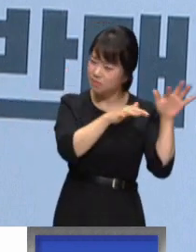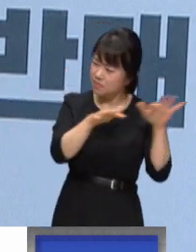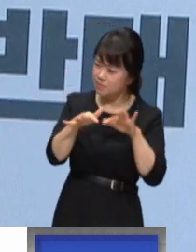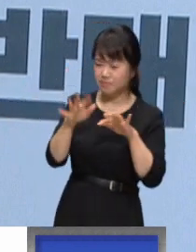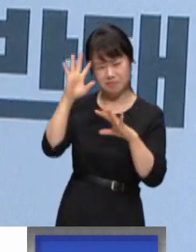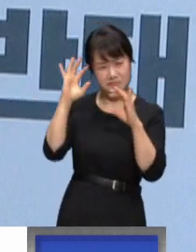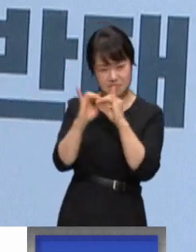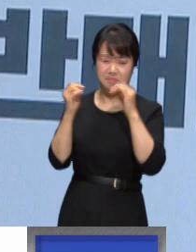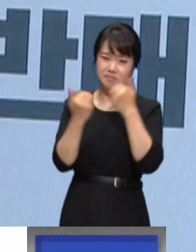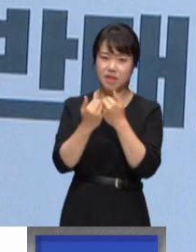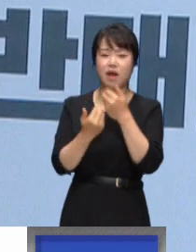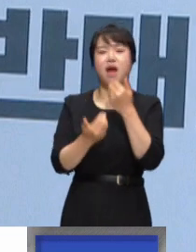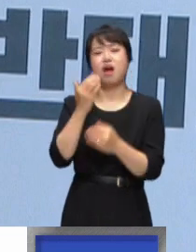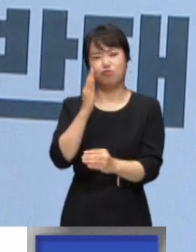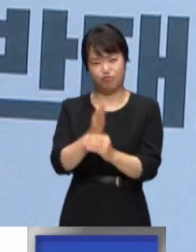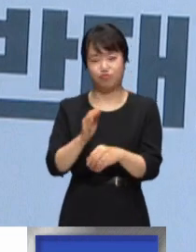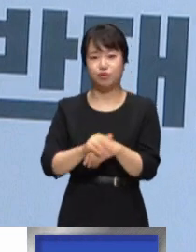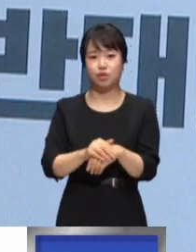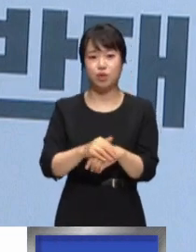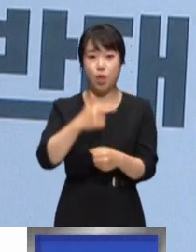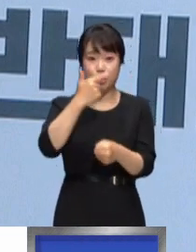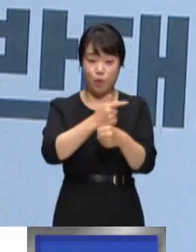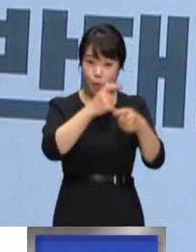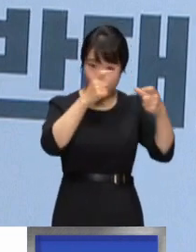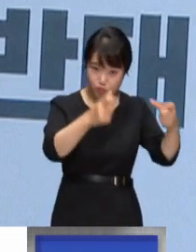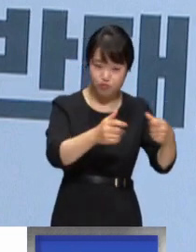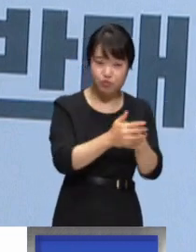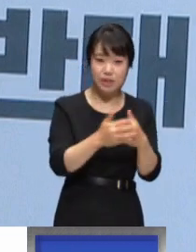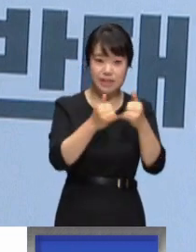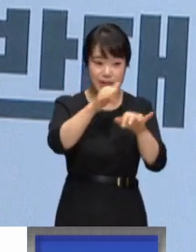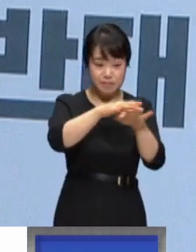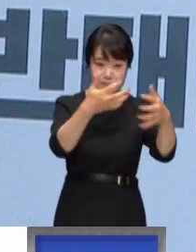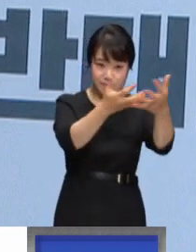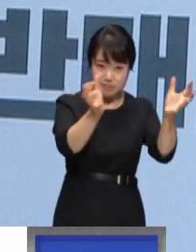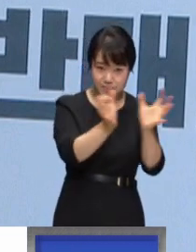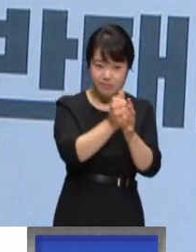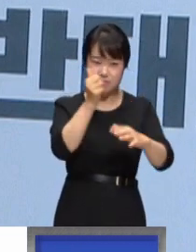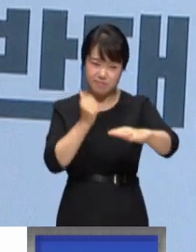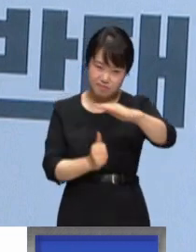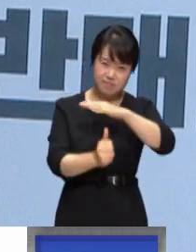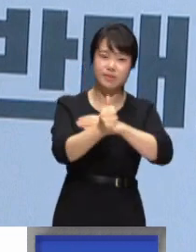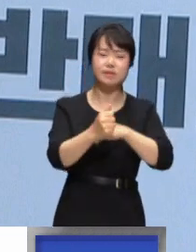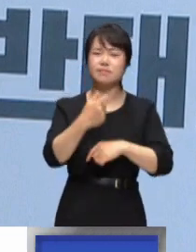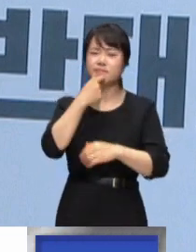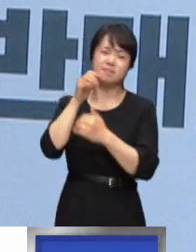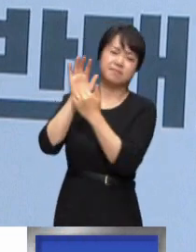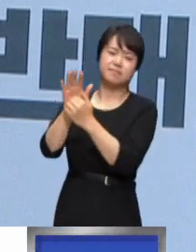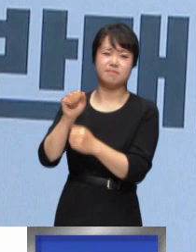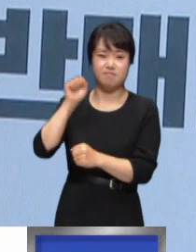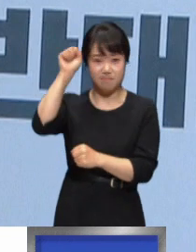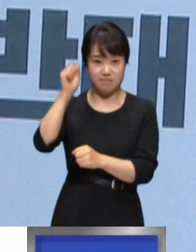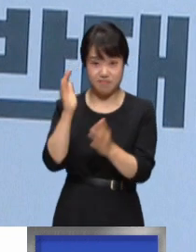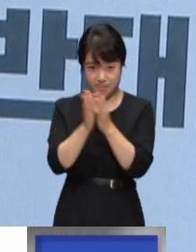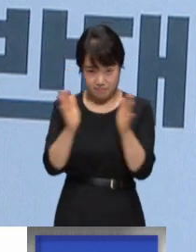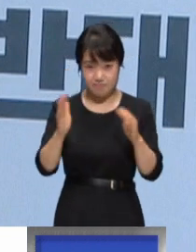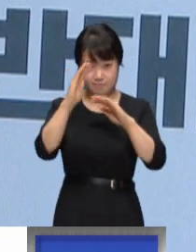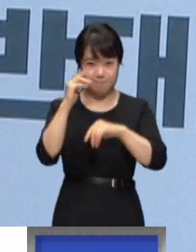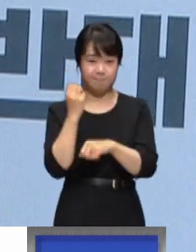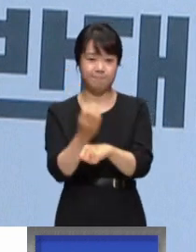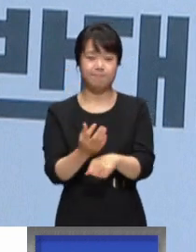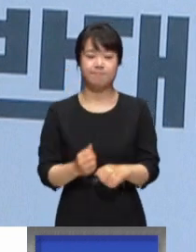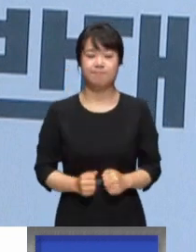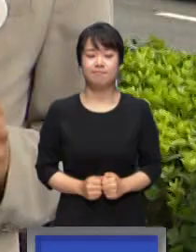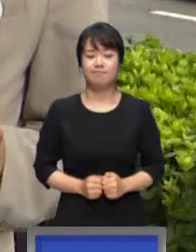시끄럽습니다. 노원구에서는 진보 계열의 정당과 시민단체들이 직접 나서서 반대 행동에 나섰습니다. 서주환 기자입니다.